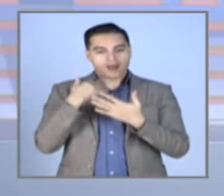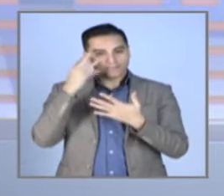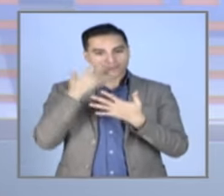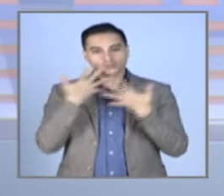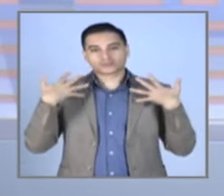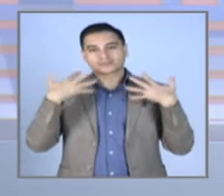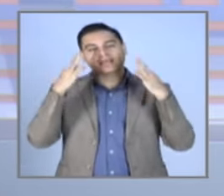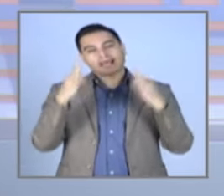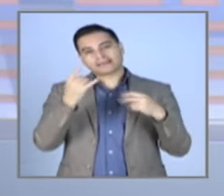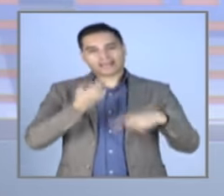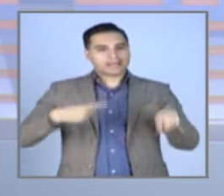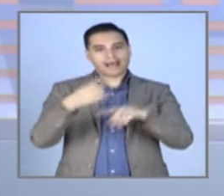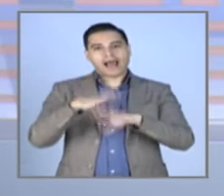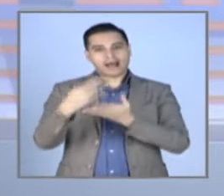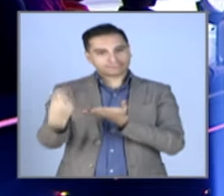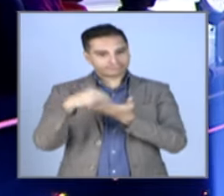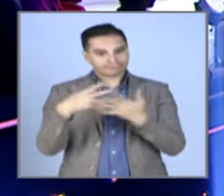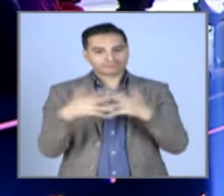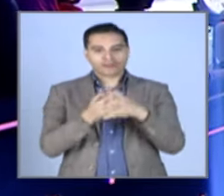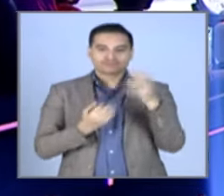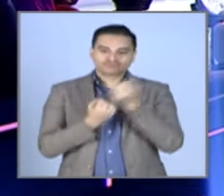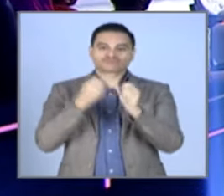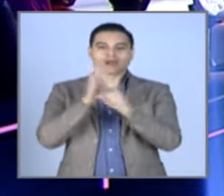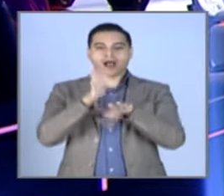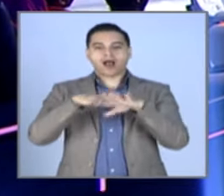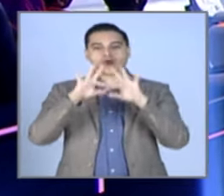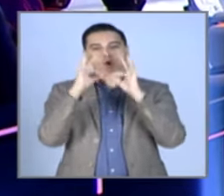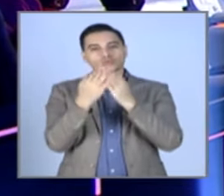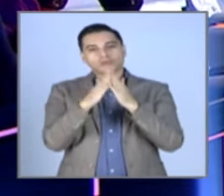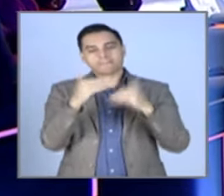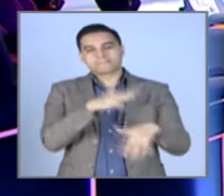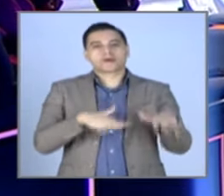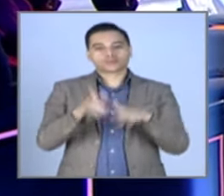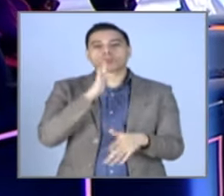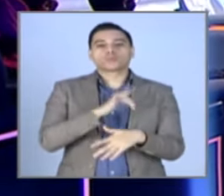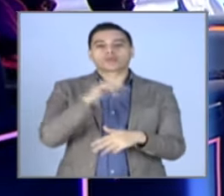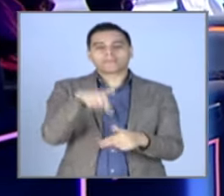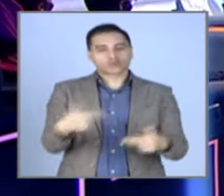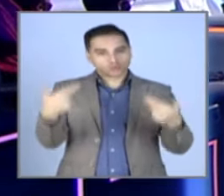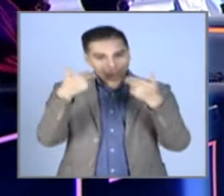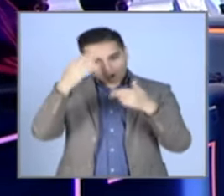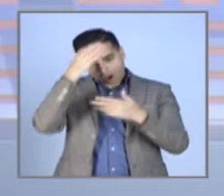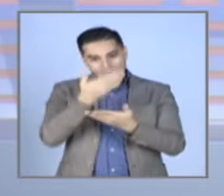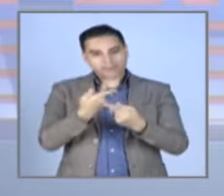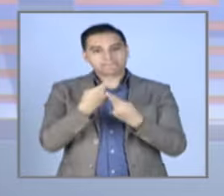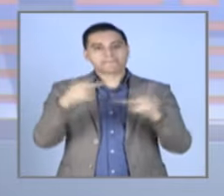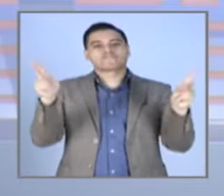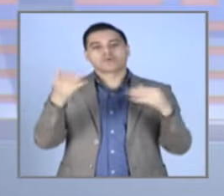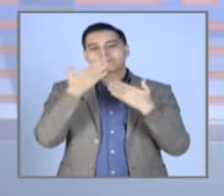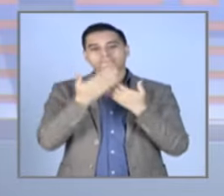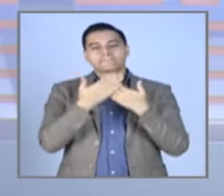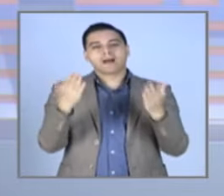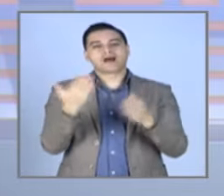بيكم جدا وفخور إن أنتوا جايين تشجعوا العائلات المصرية، ودايما استوديو العباقرة مفتوح